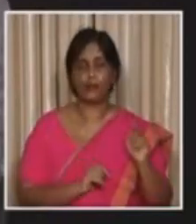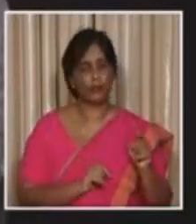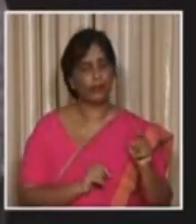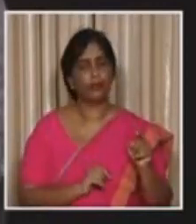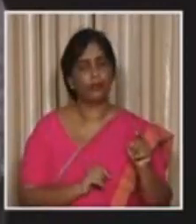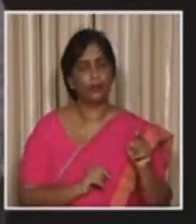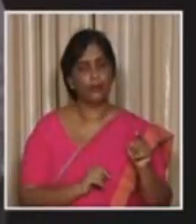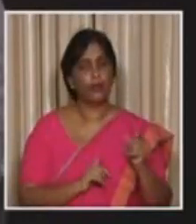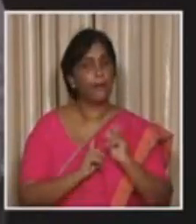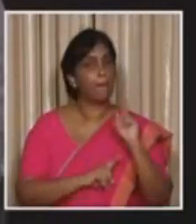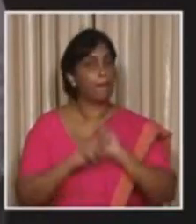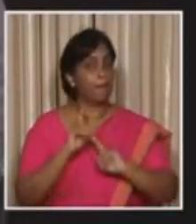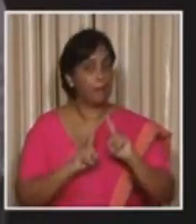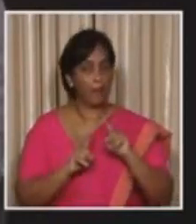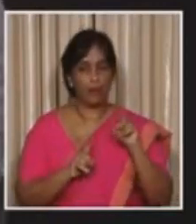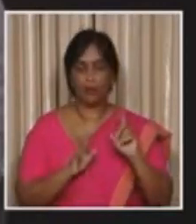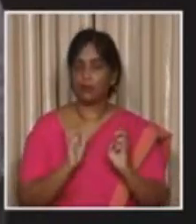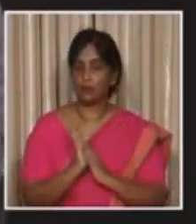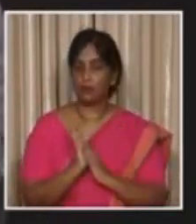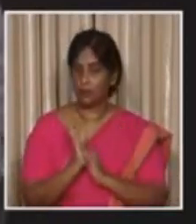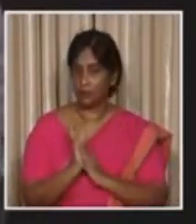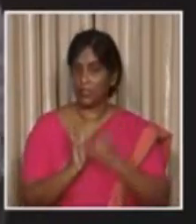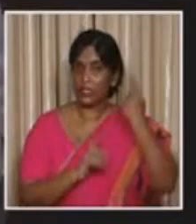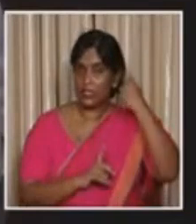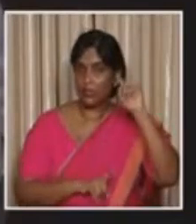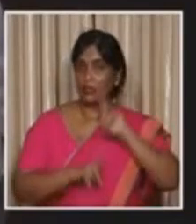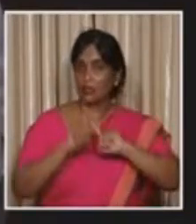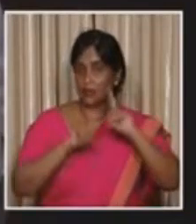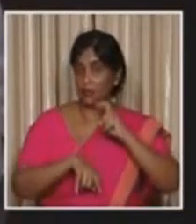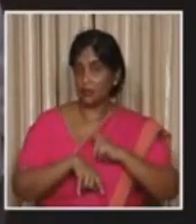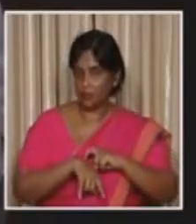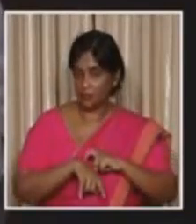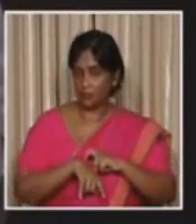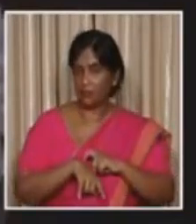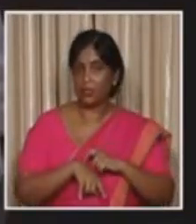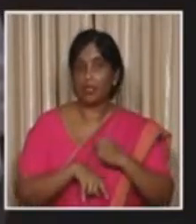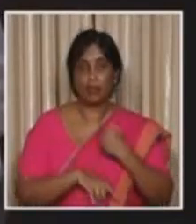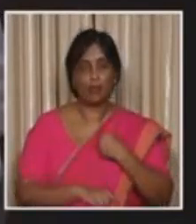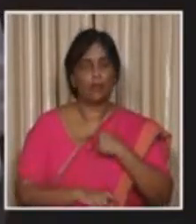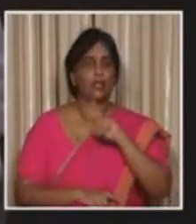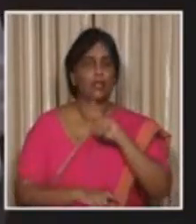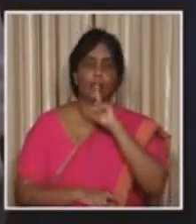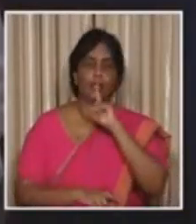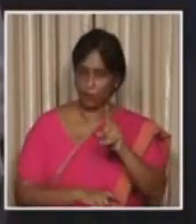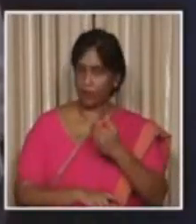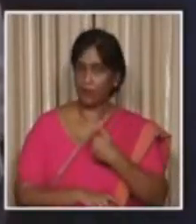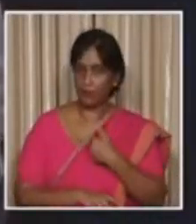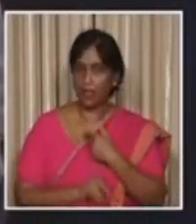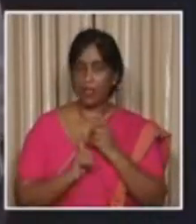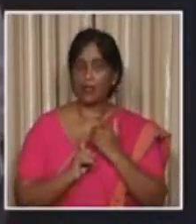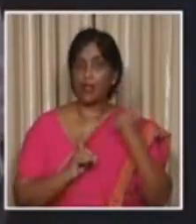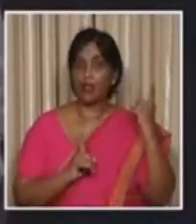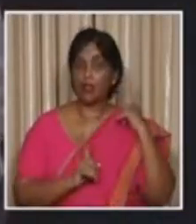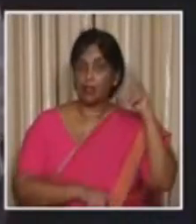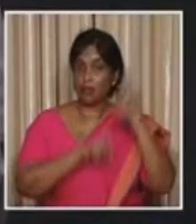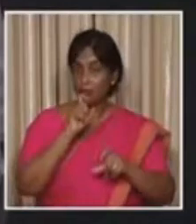පිළිබඳව පාර්ලිමේන්තු කාරක සභාව තුල ඊයේ සාකච්ඡා කරපු වෙලාවේ මම කියන්නට යෙදුනා